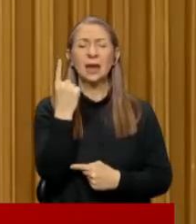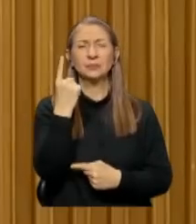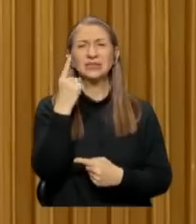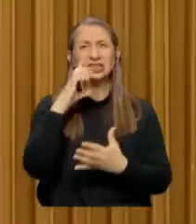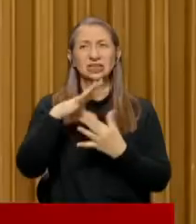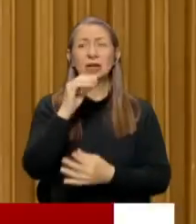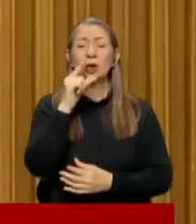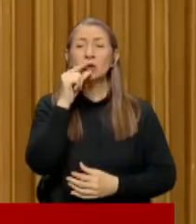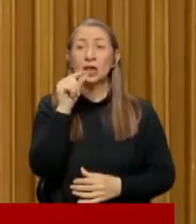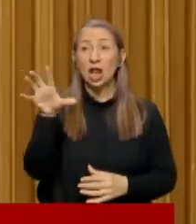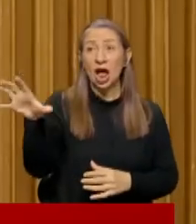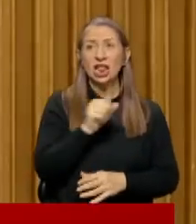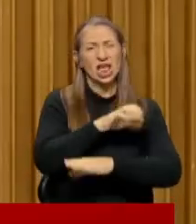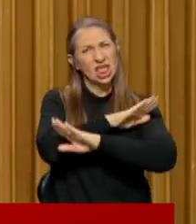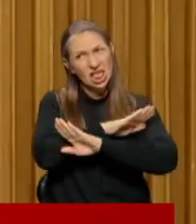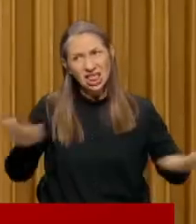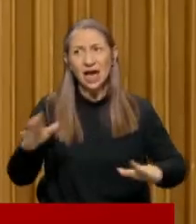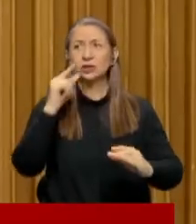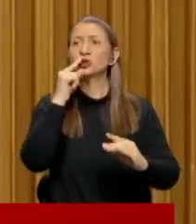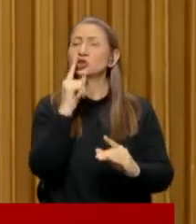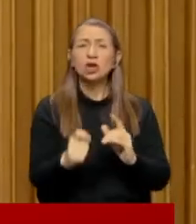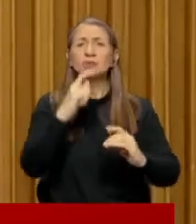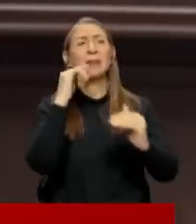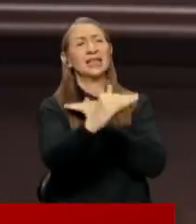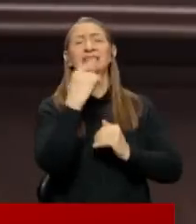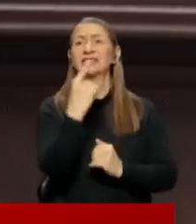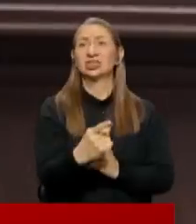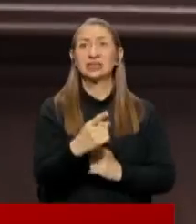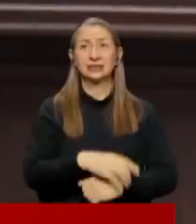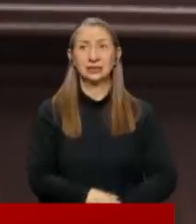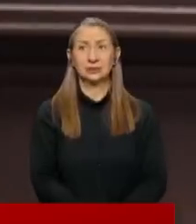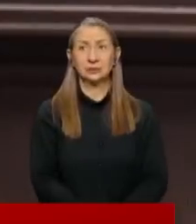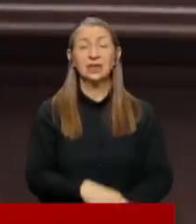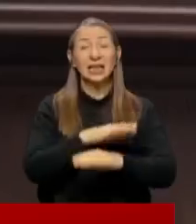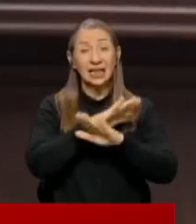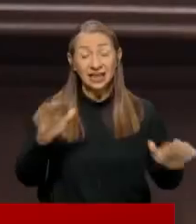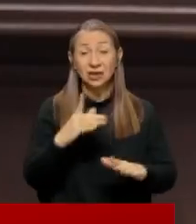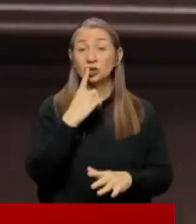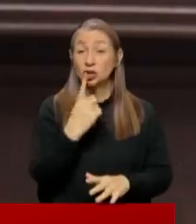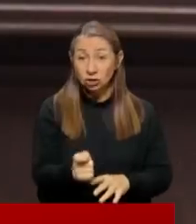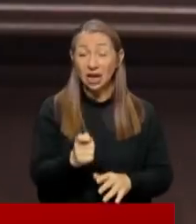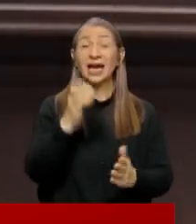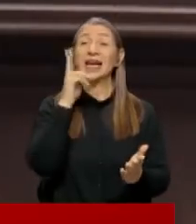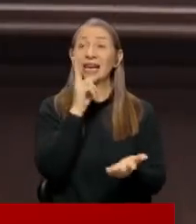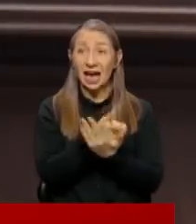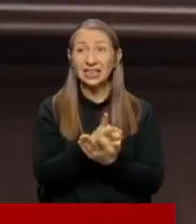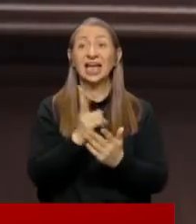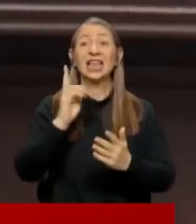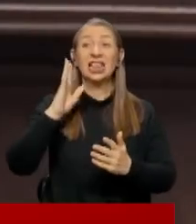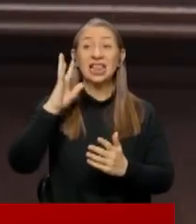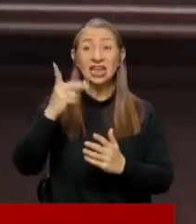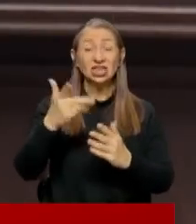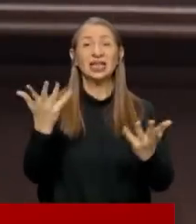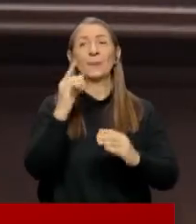kişinin iki dudağından alıp yeter söz milletindir diyeceğiz. Yeter söz de karar da gelecek